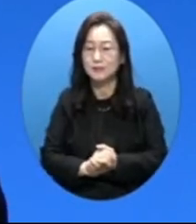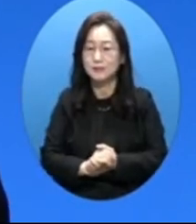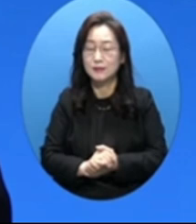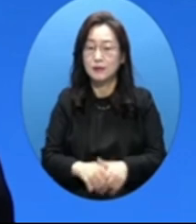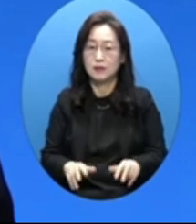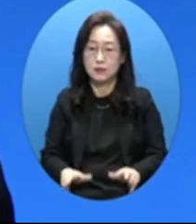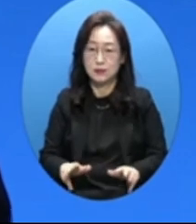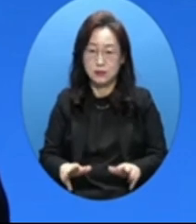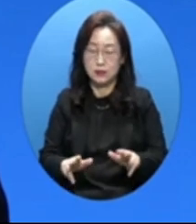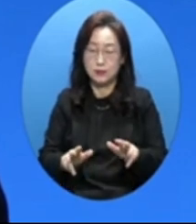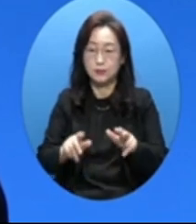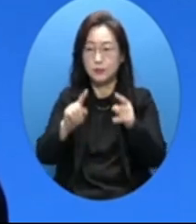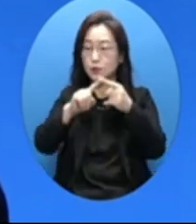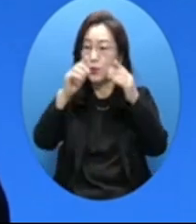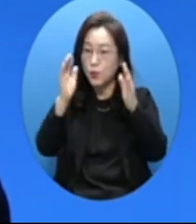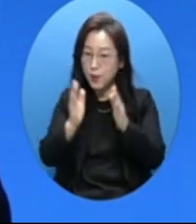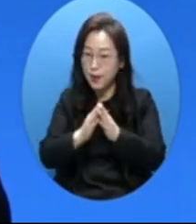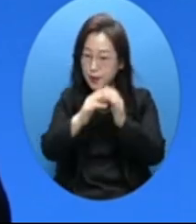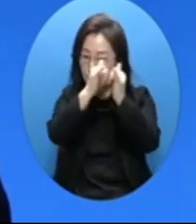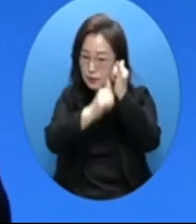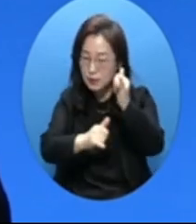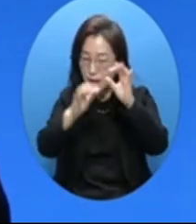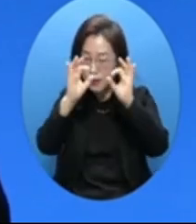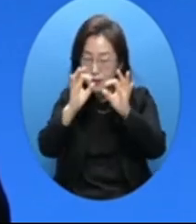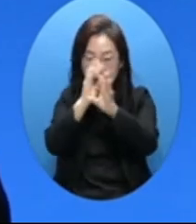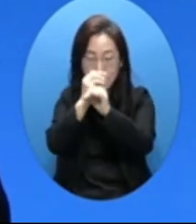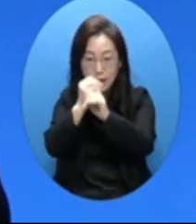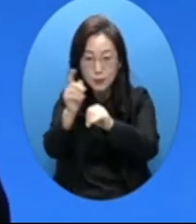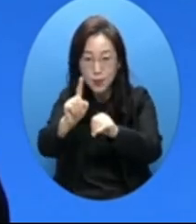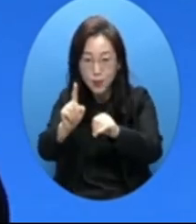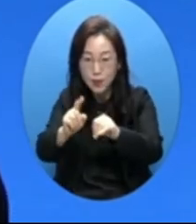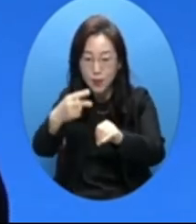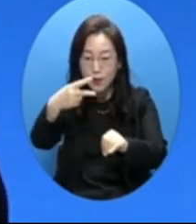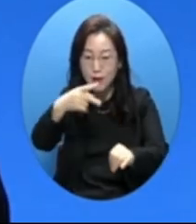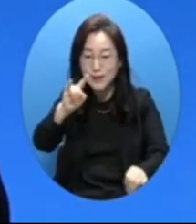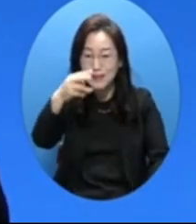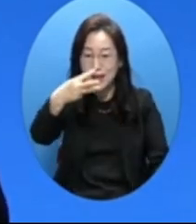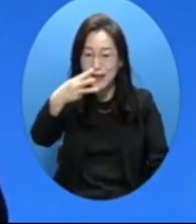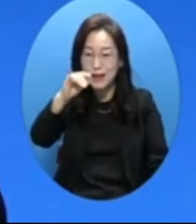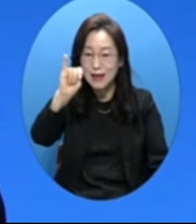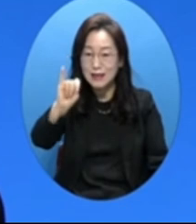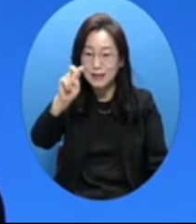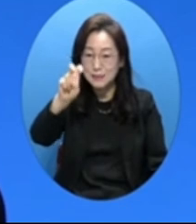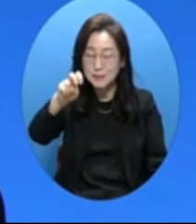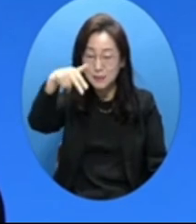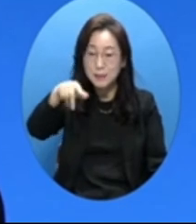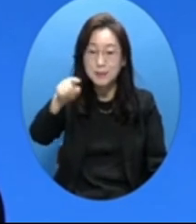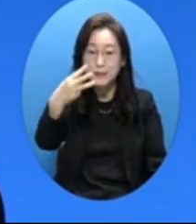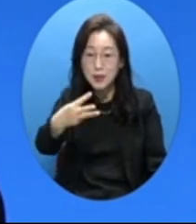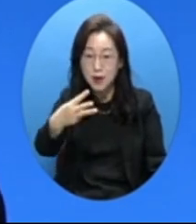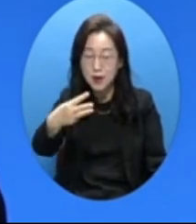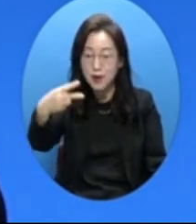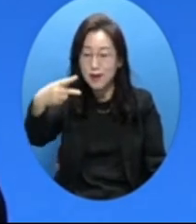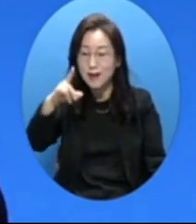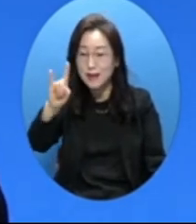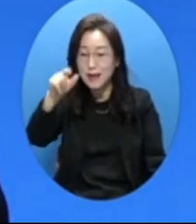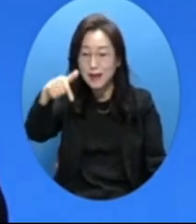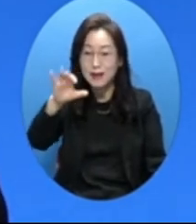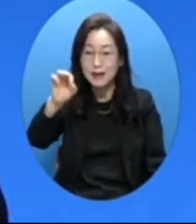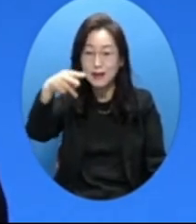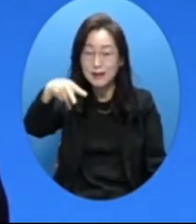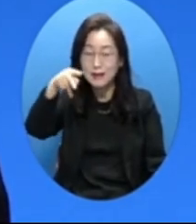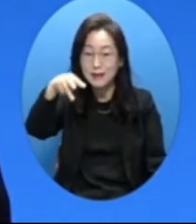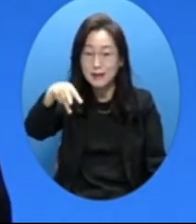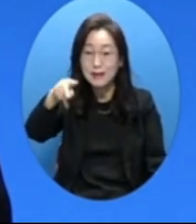지금 교회력으로 말하면 대강절 대림절 영어로 어드벤처라고 하는데 그것은 크리스마스 전 한 달